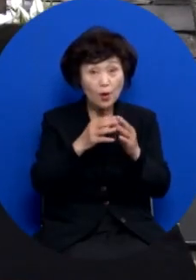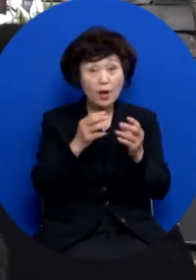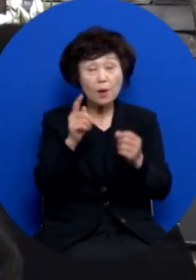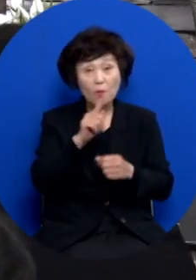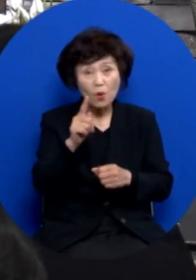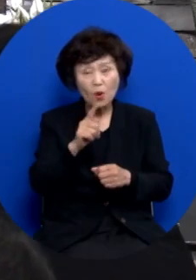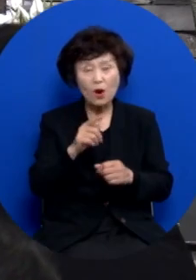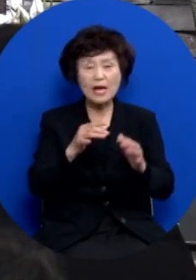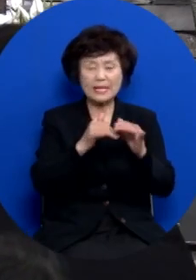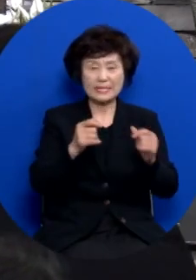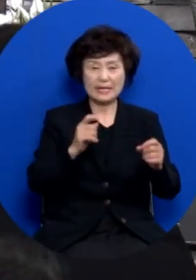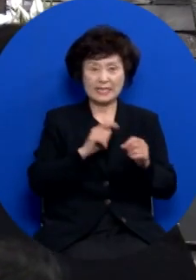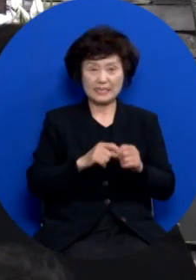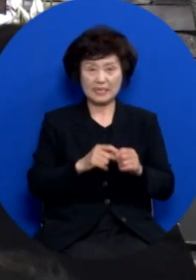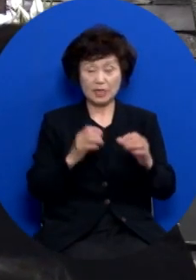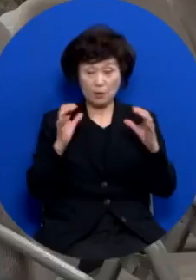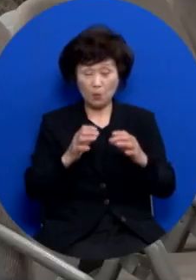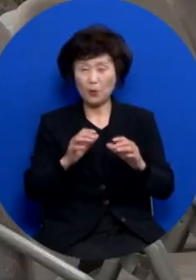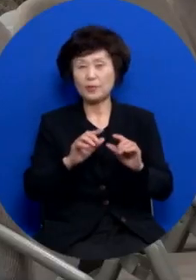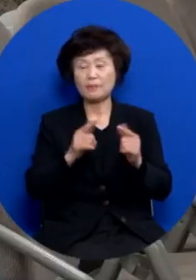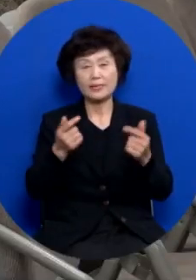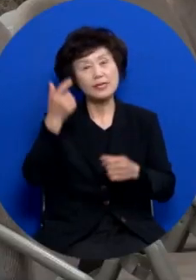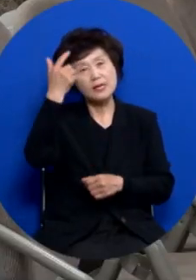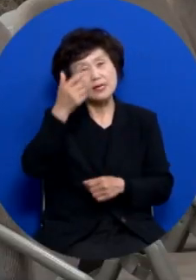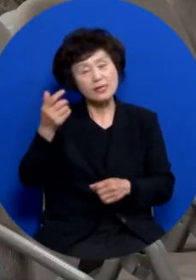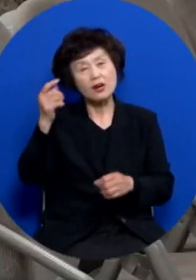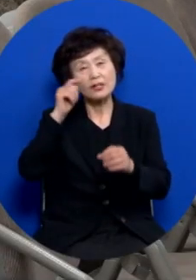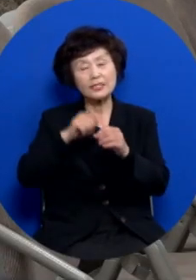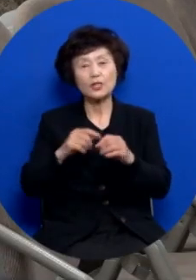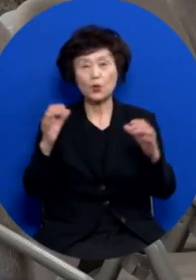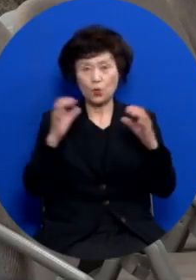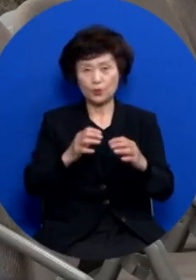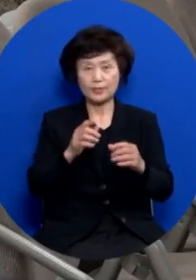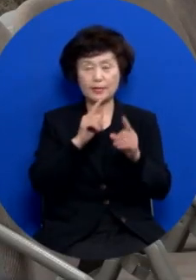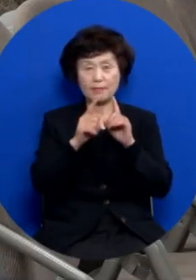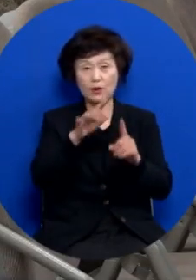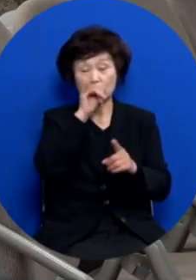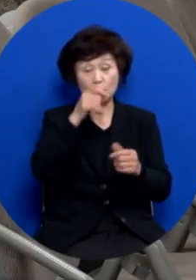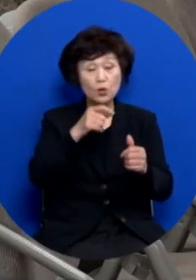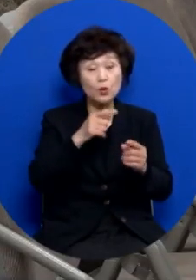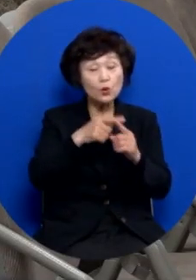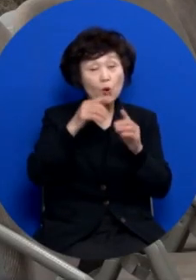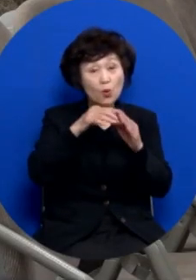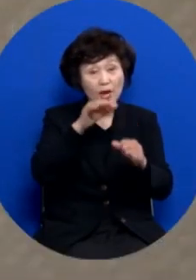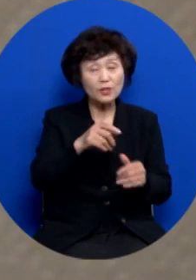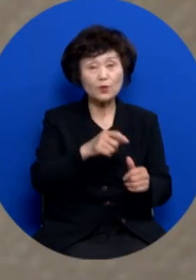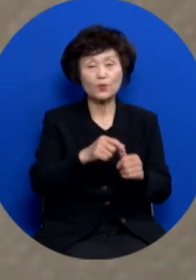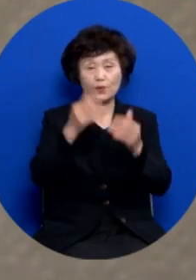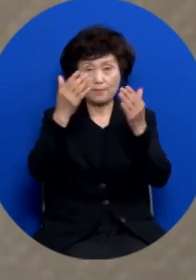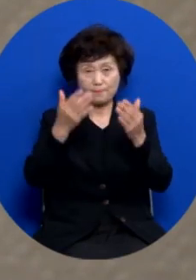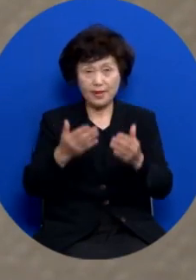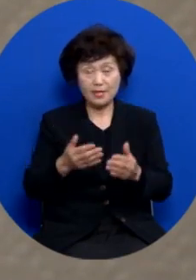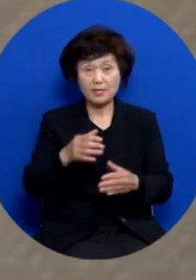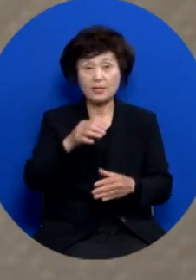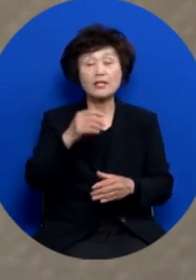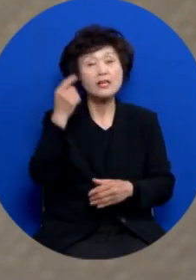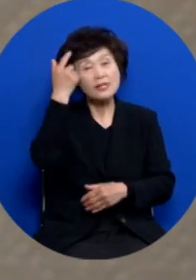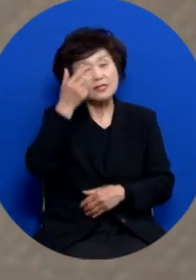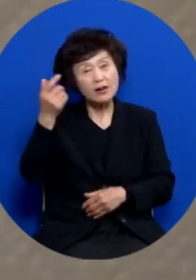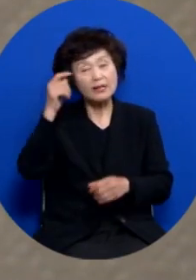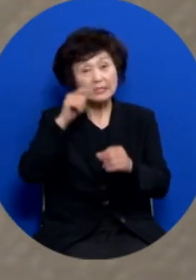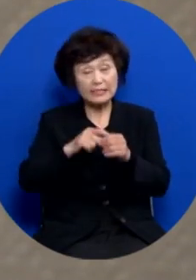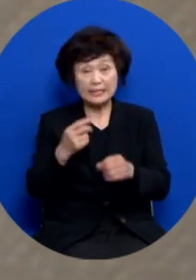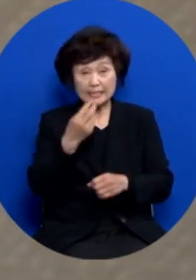공동체가 아닌 영적 생명공동체라고 전하며 교회는 구원받는 사람들에게 영적 생명의 은혜를